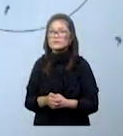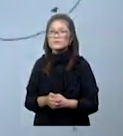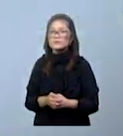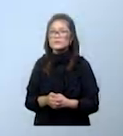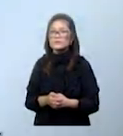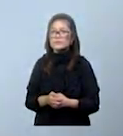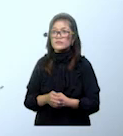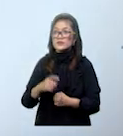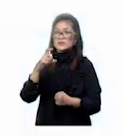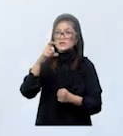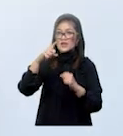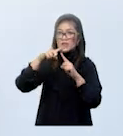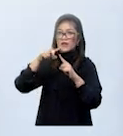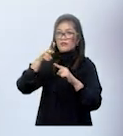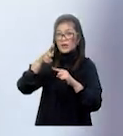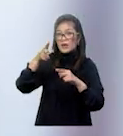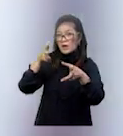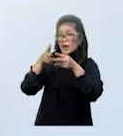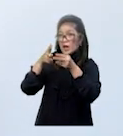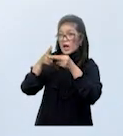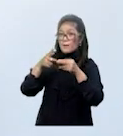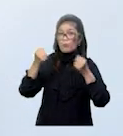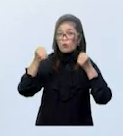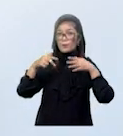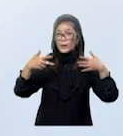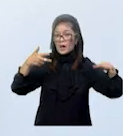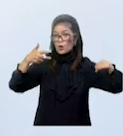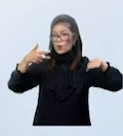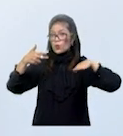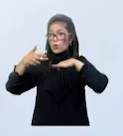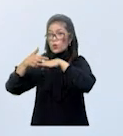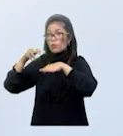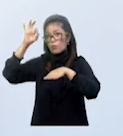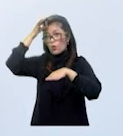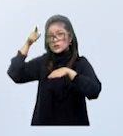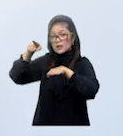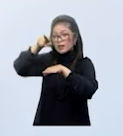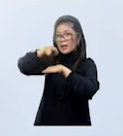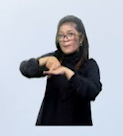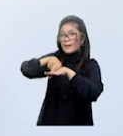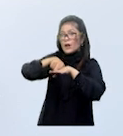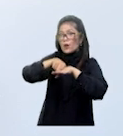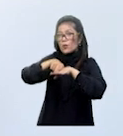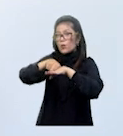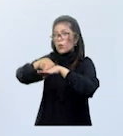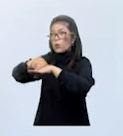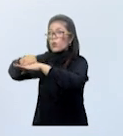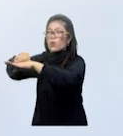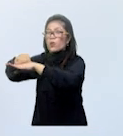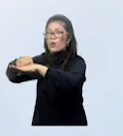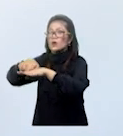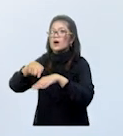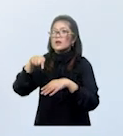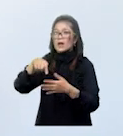CCTV merekam seorang anggota polisi yang tersangkut di atas kap mobil hingga 1 km saat coba menghadang mobil keluar dari Polsek Baktia Aceh